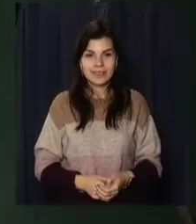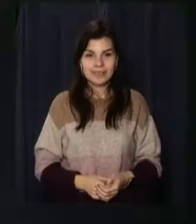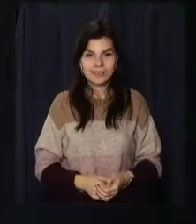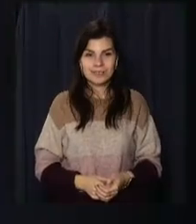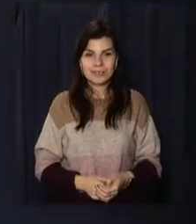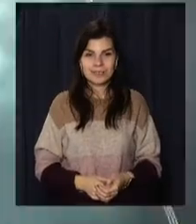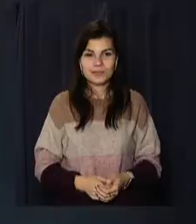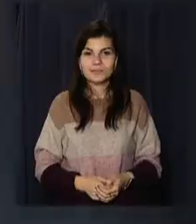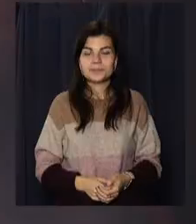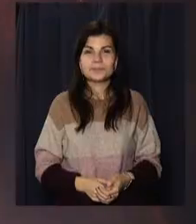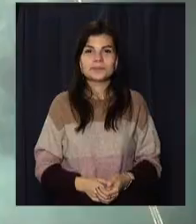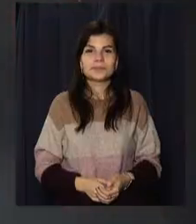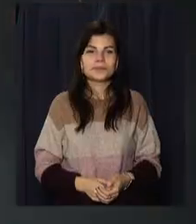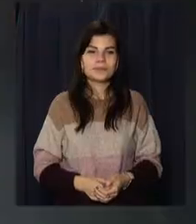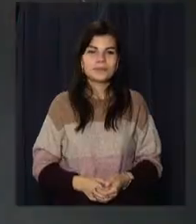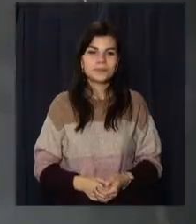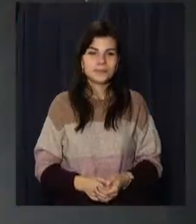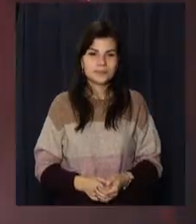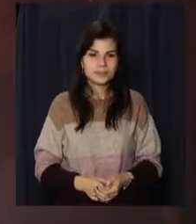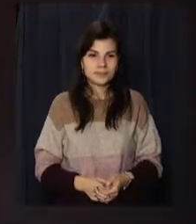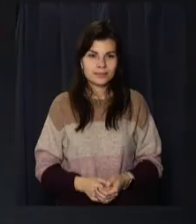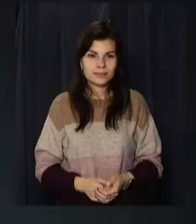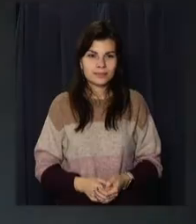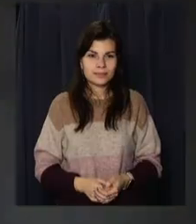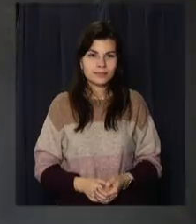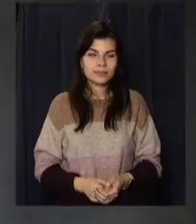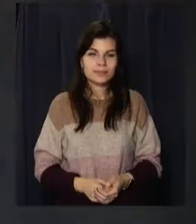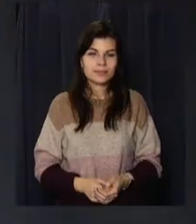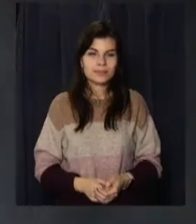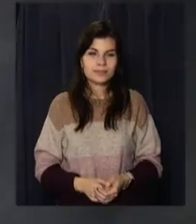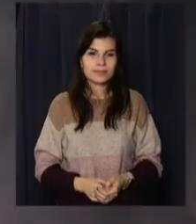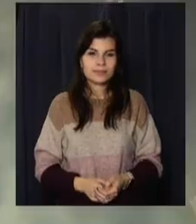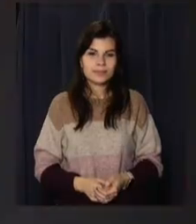Вікторія Вахрушина, Василь Самовар, Open News, телеканал «Відкритий».